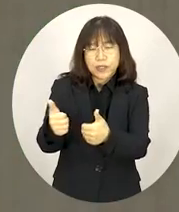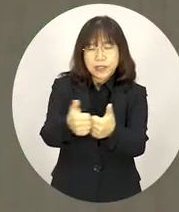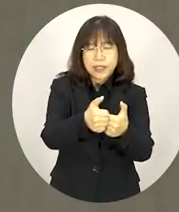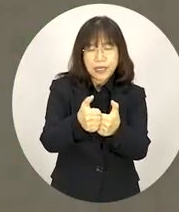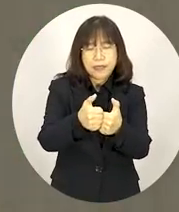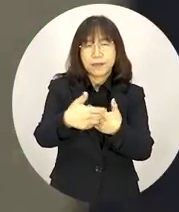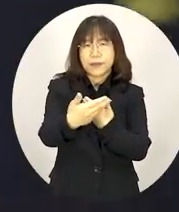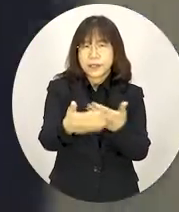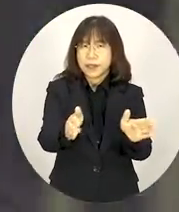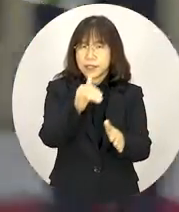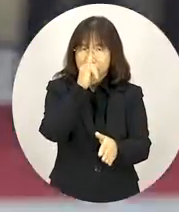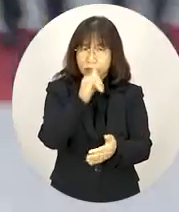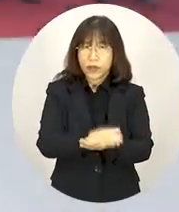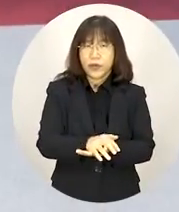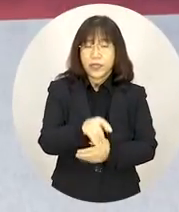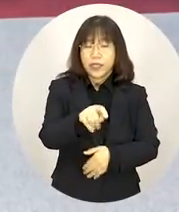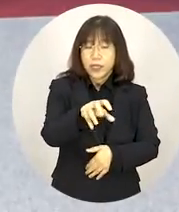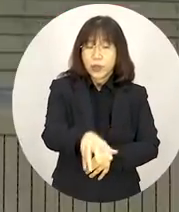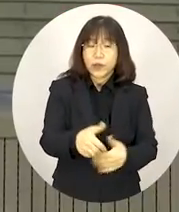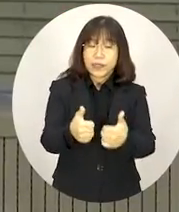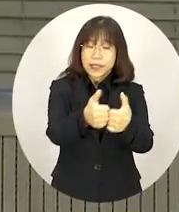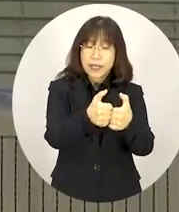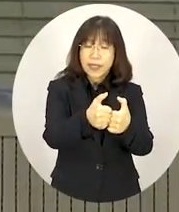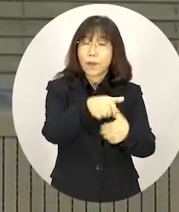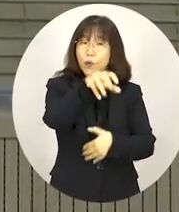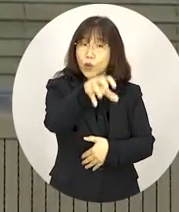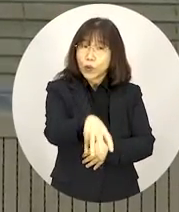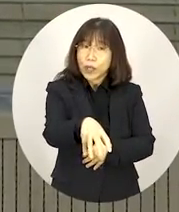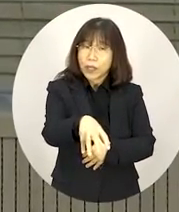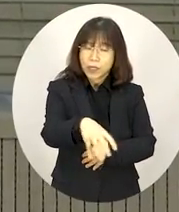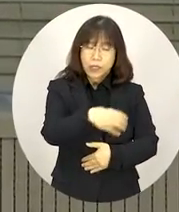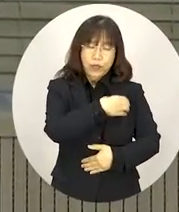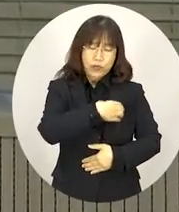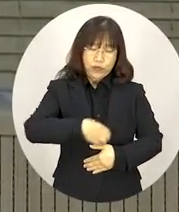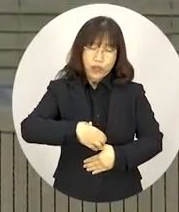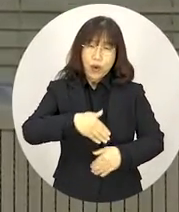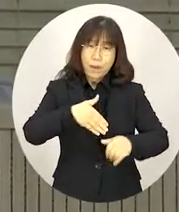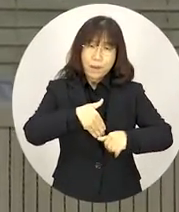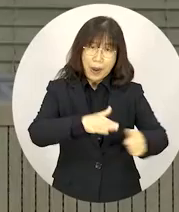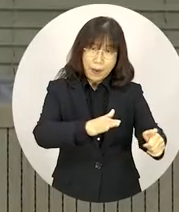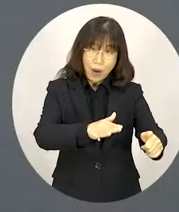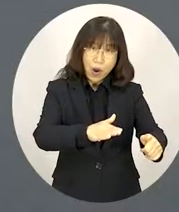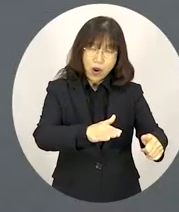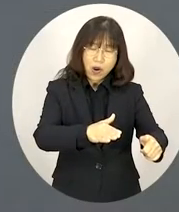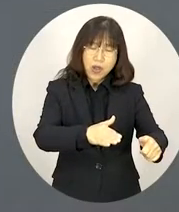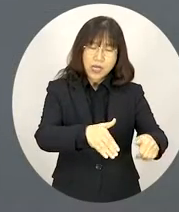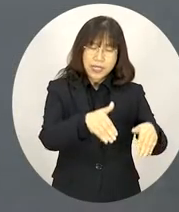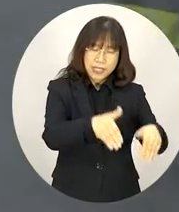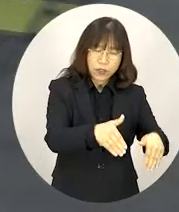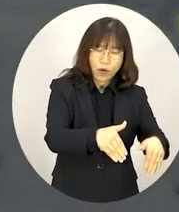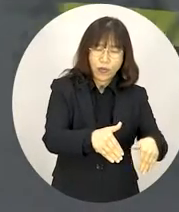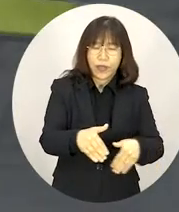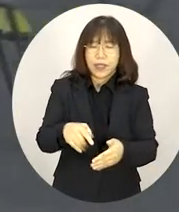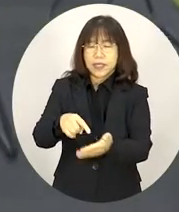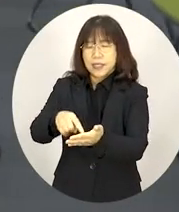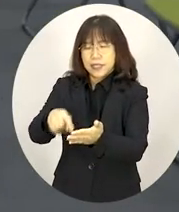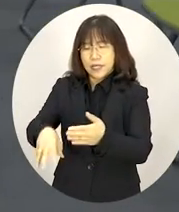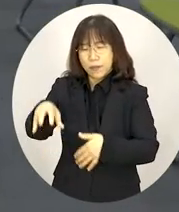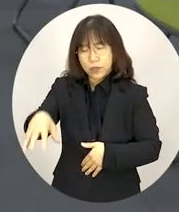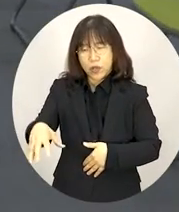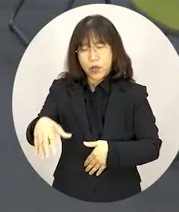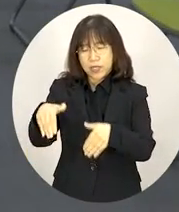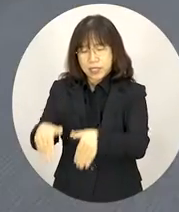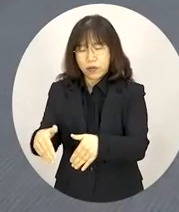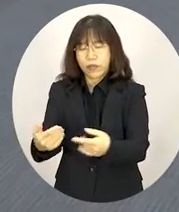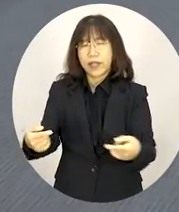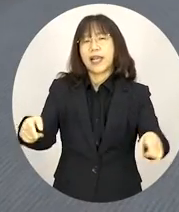운영에 들어갔습니다. 종부세 합동 민원상담 창구에는 구청에서 파견한 세무과 직원들과 세무서 직원들이